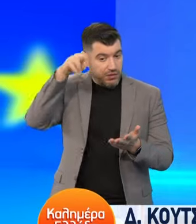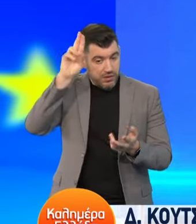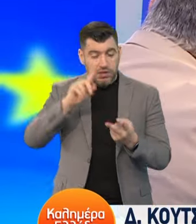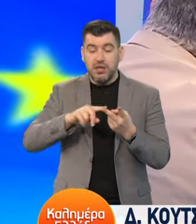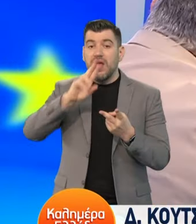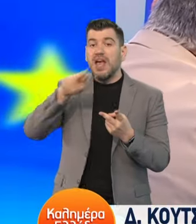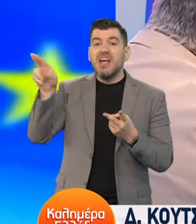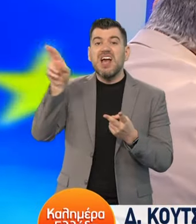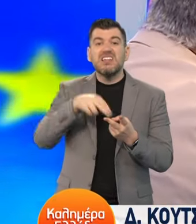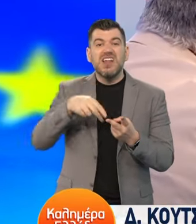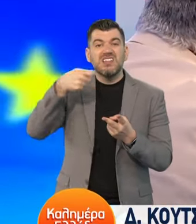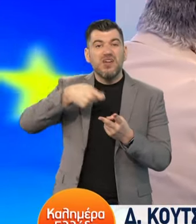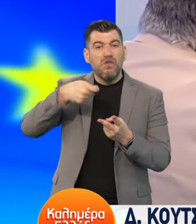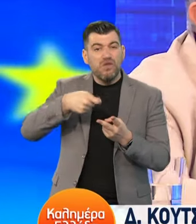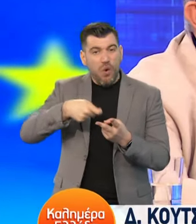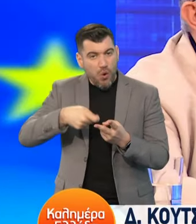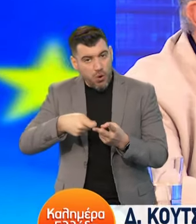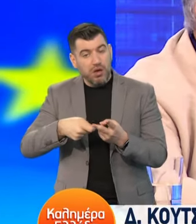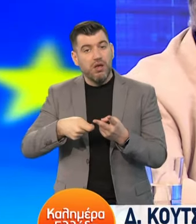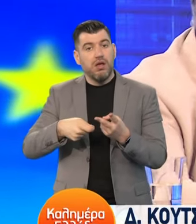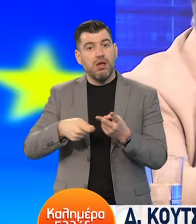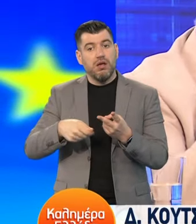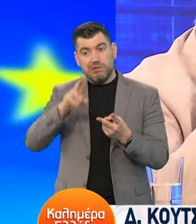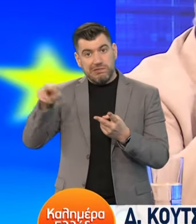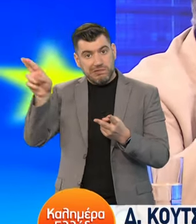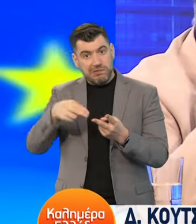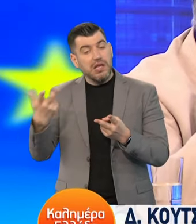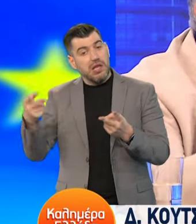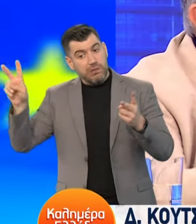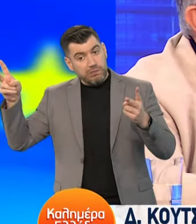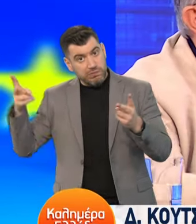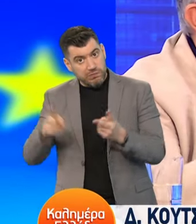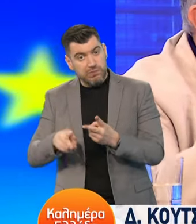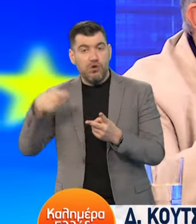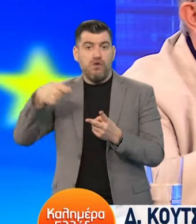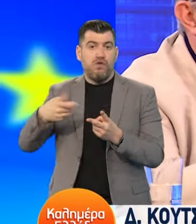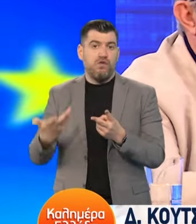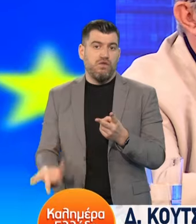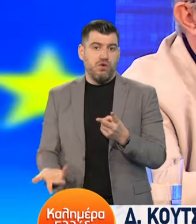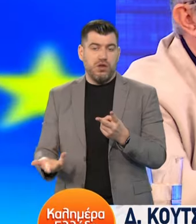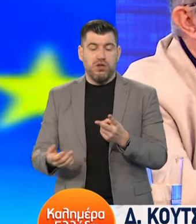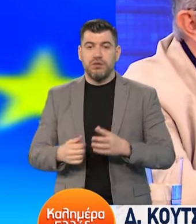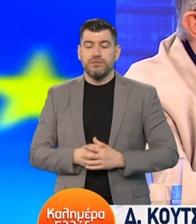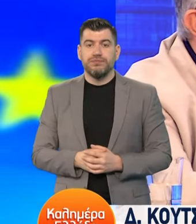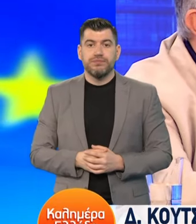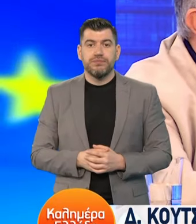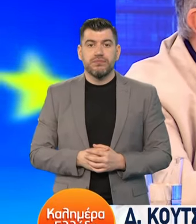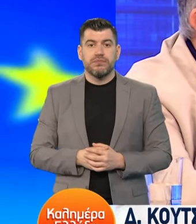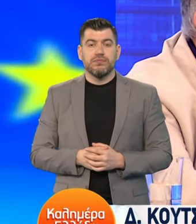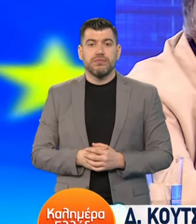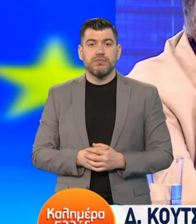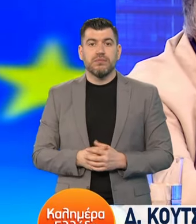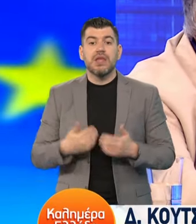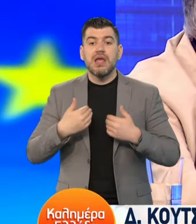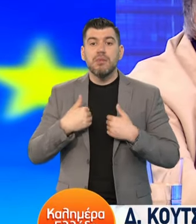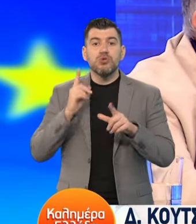φόρων και των άμεσων φόρων. Ή ο δραστικός περιορισμός στην καλύτερη περίπτωση, στη χειρότερη περίπτωση. Μιλάμε δηλαδή